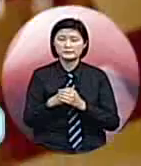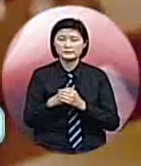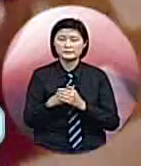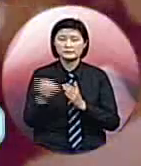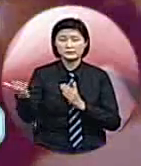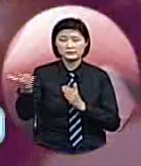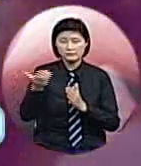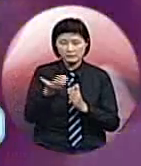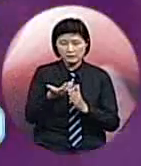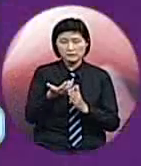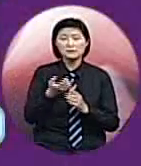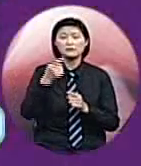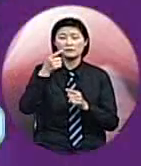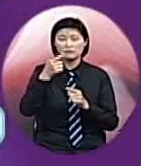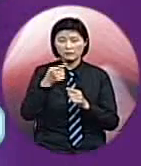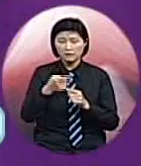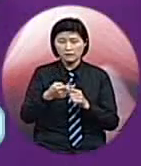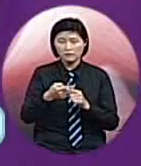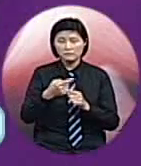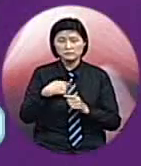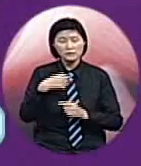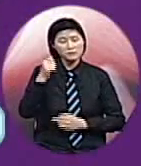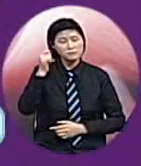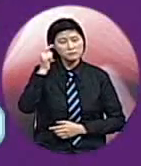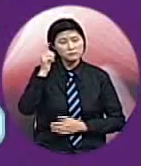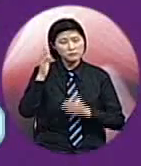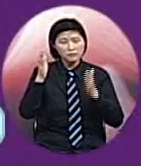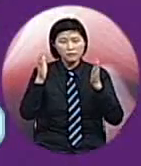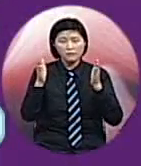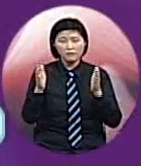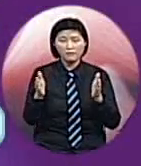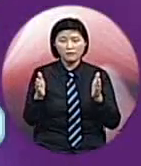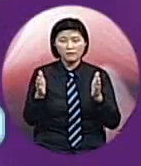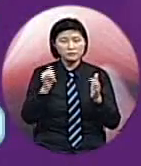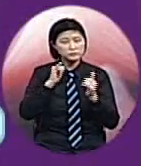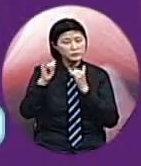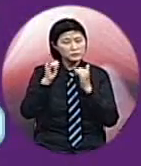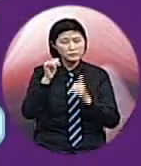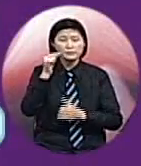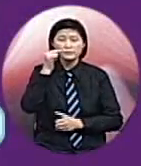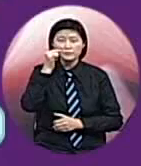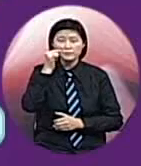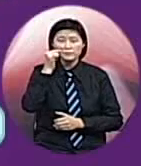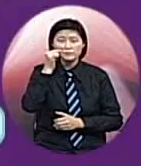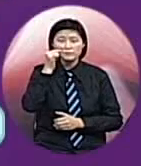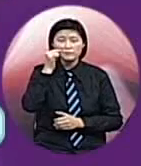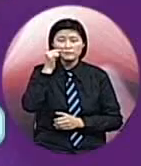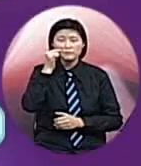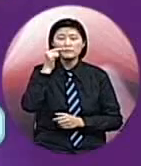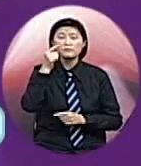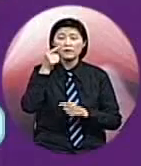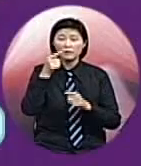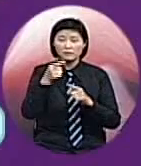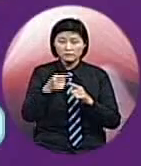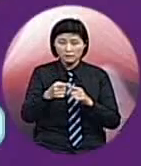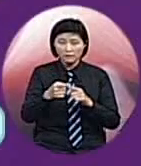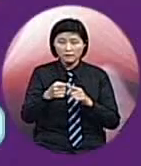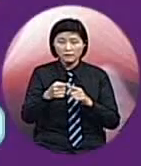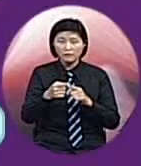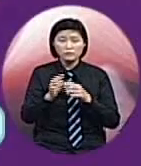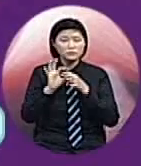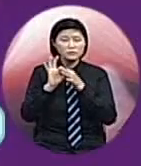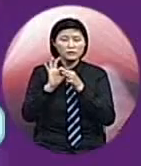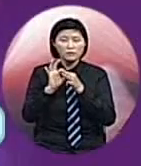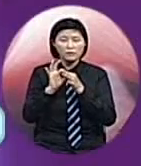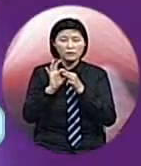임시 왔는데 예. 그 내가 한동안 전화를 좀 못 드리고 있었더니만은 연락이 두절됐죠? 예,